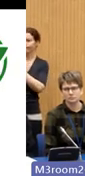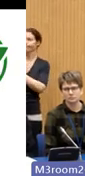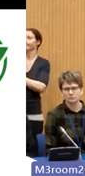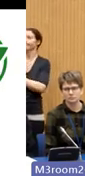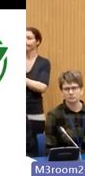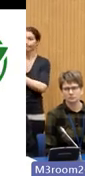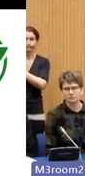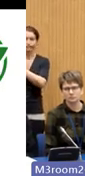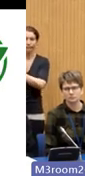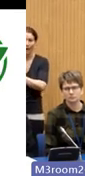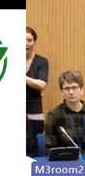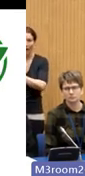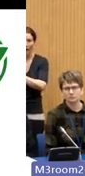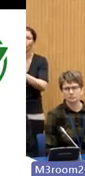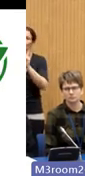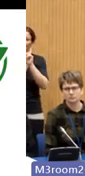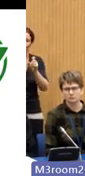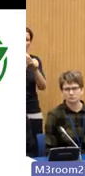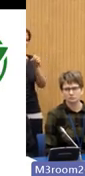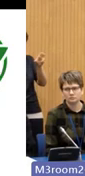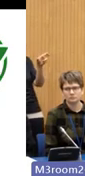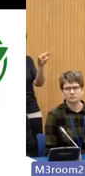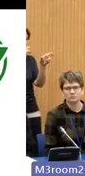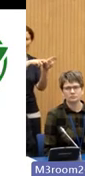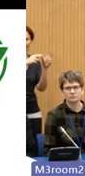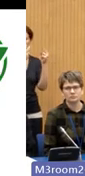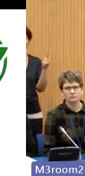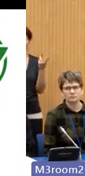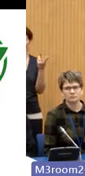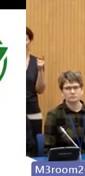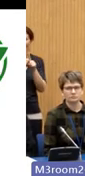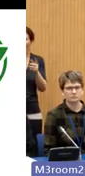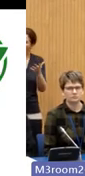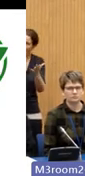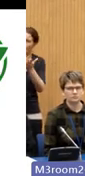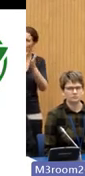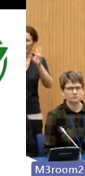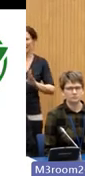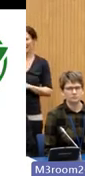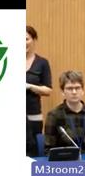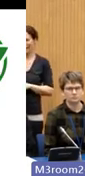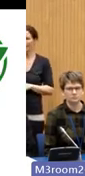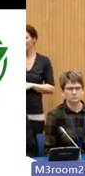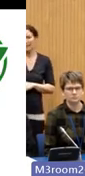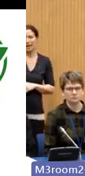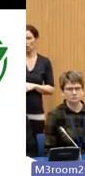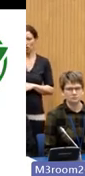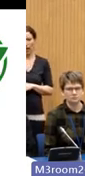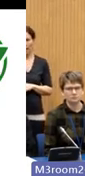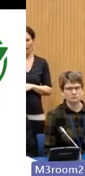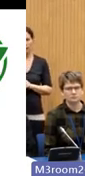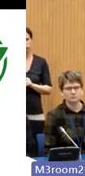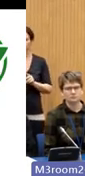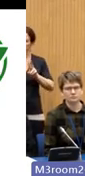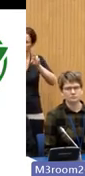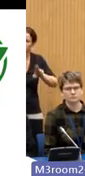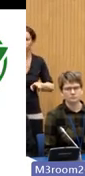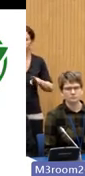wurde, dass die Bildungsfachkräfte dann für ihre gute Arbeit auch eine gute Bezahlung erhalten und das direkt an den